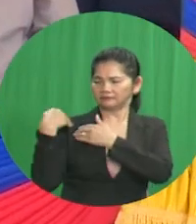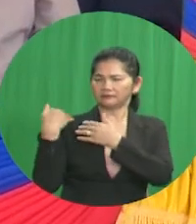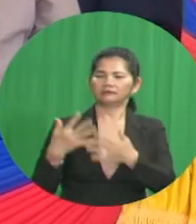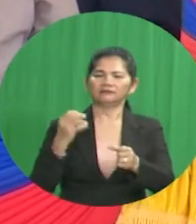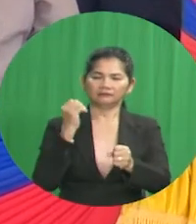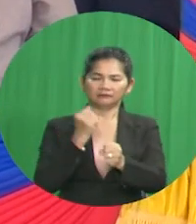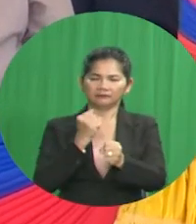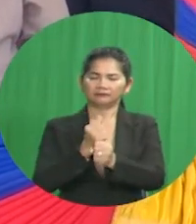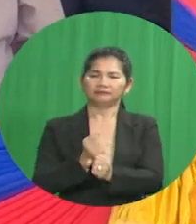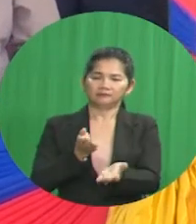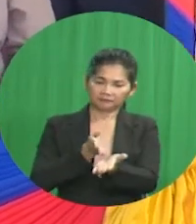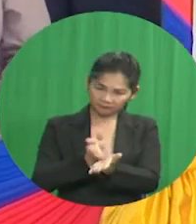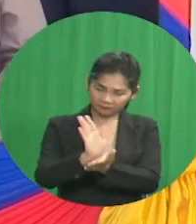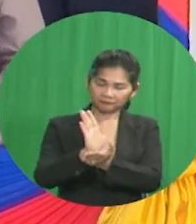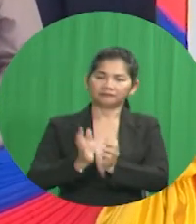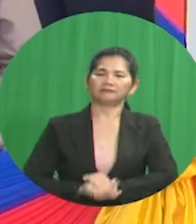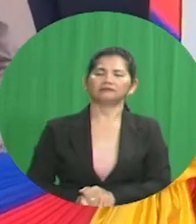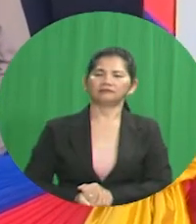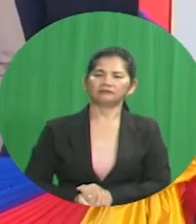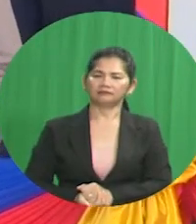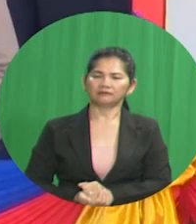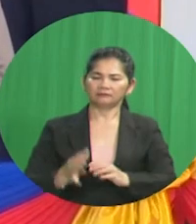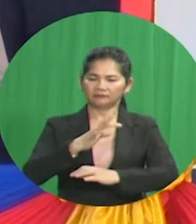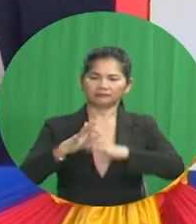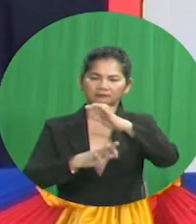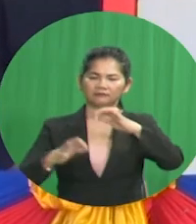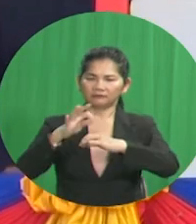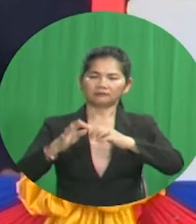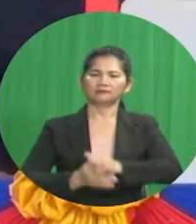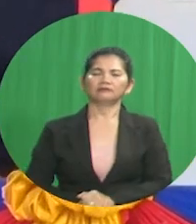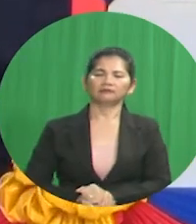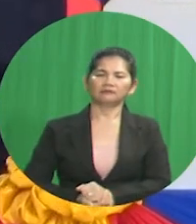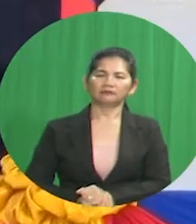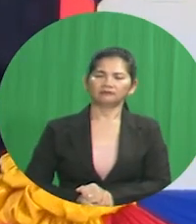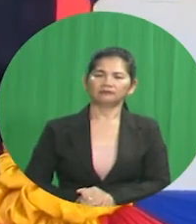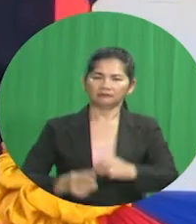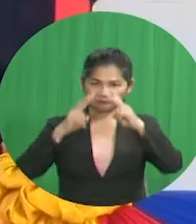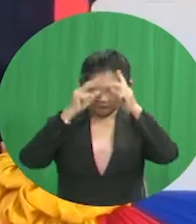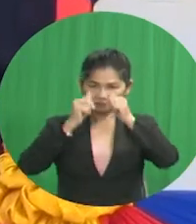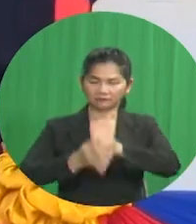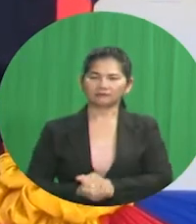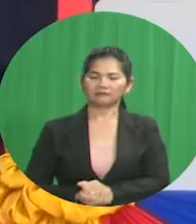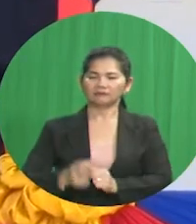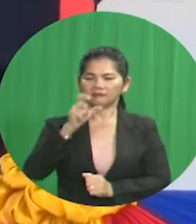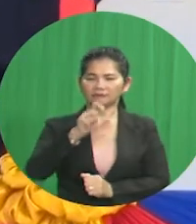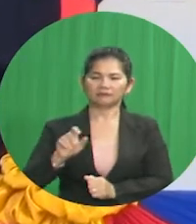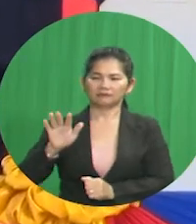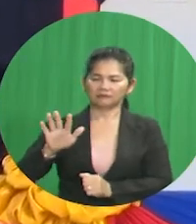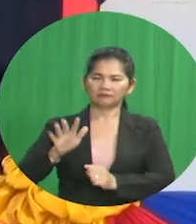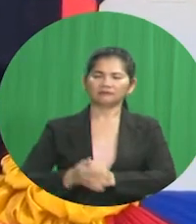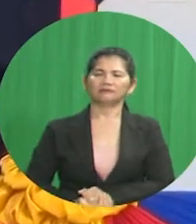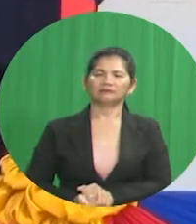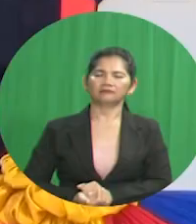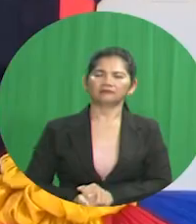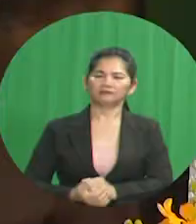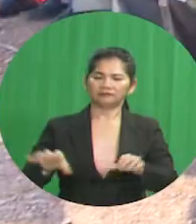ន់កាប់គេហៅថាវិស្វកម្មសម្ដេចតេជោសៀមរាបគឺ